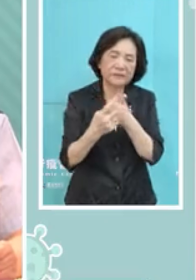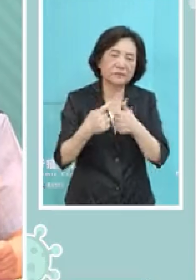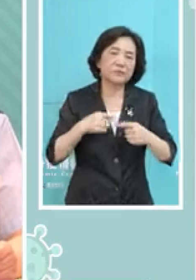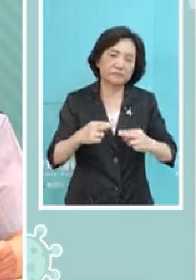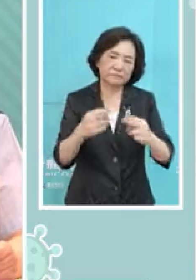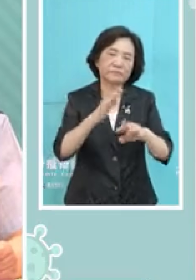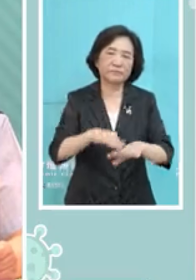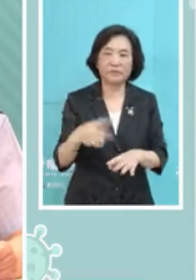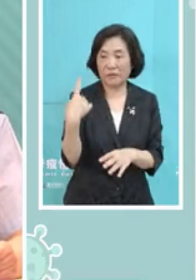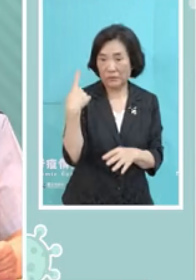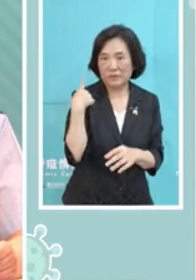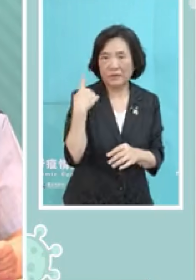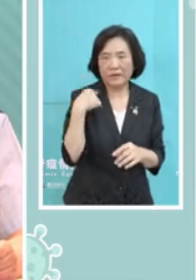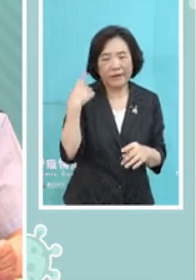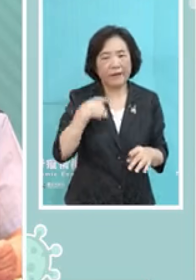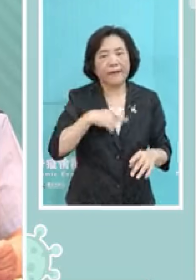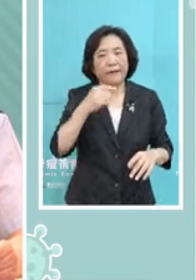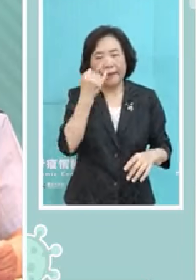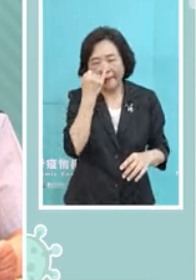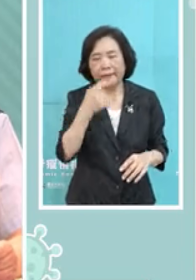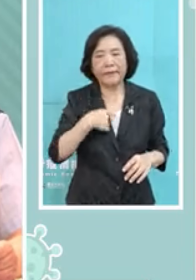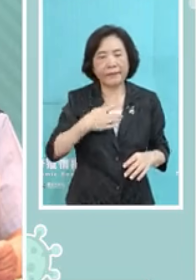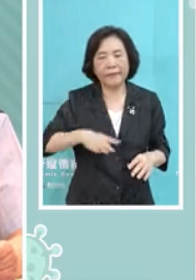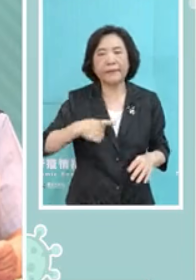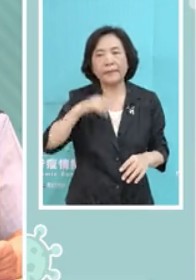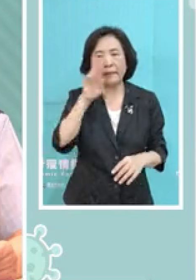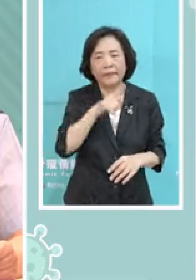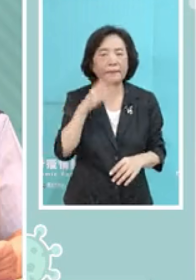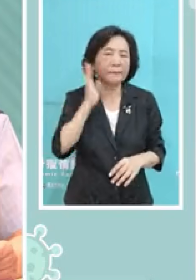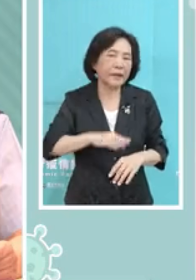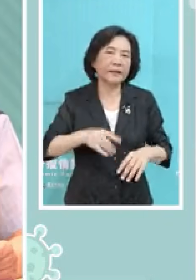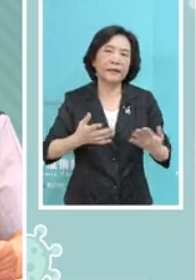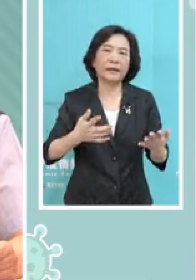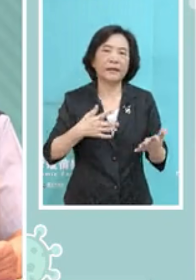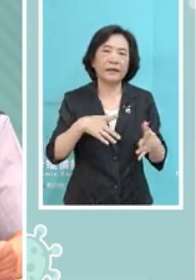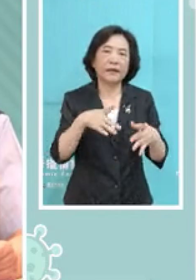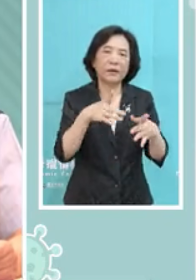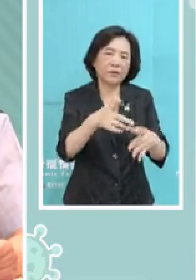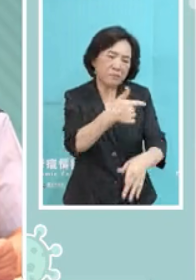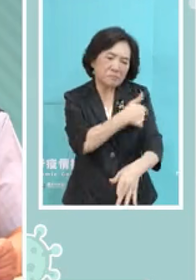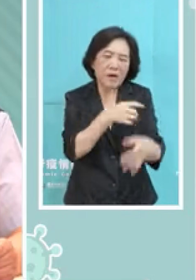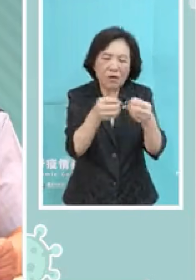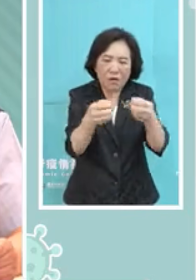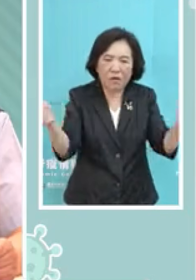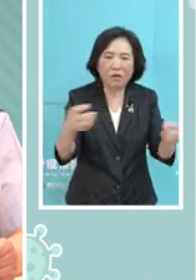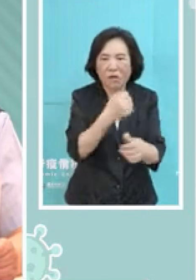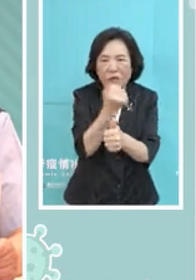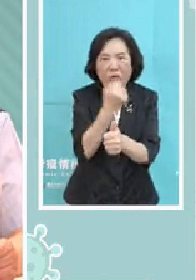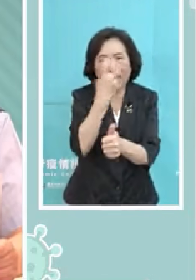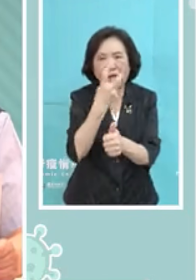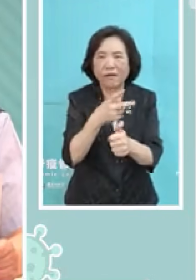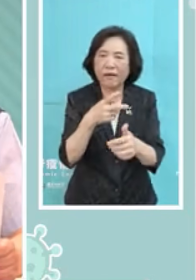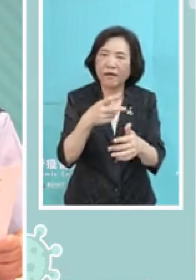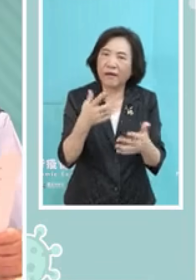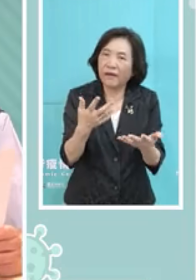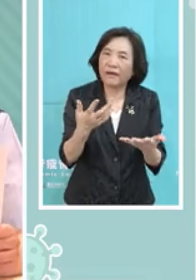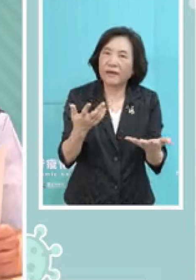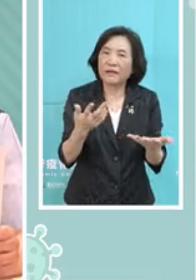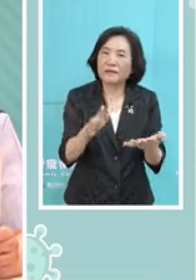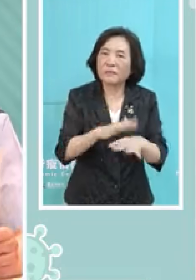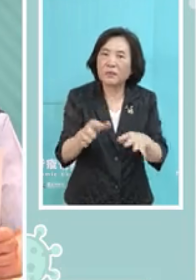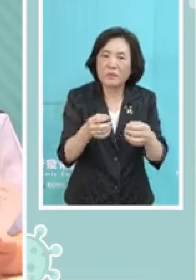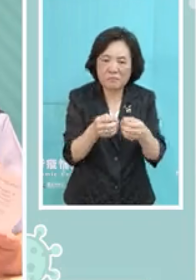哈。我昨天就讲说哈，错就错嘛哈，这个我们怎么疫苗的管控会这么差，你知道吗？不过这